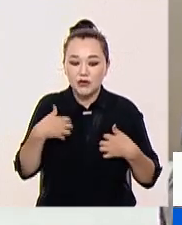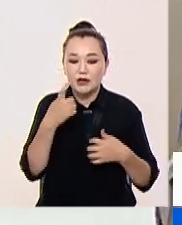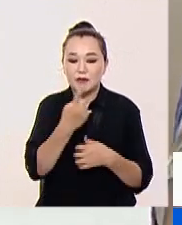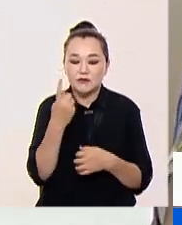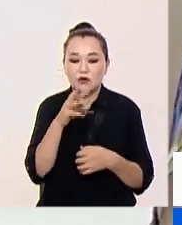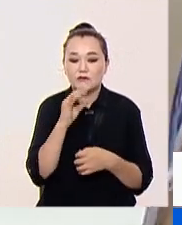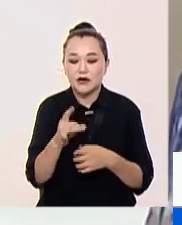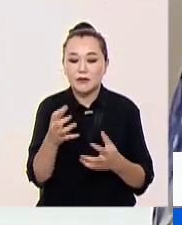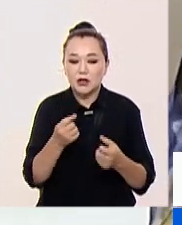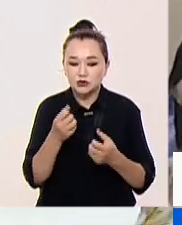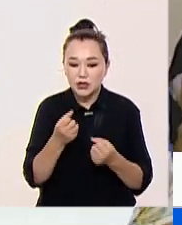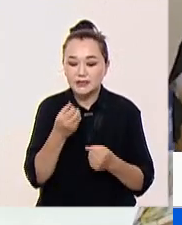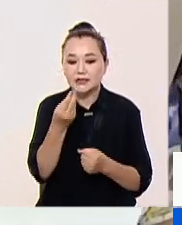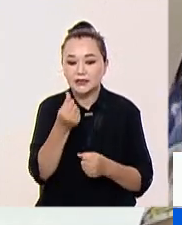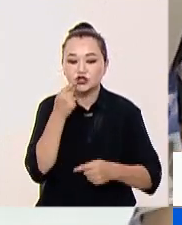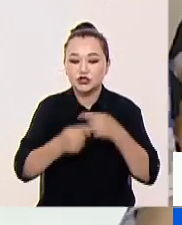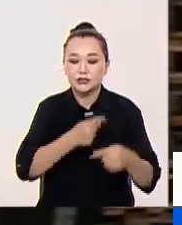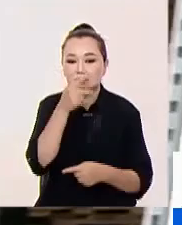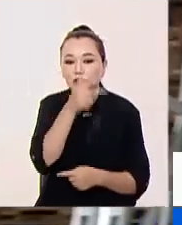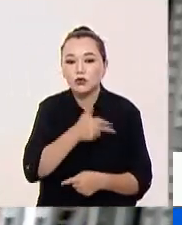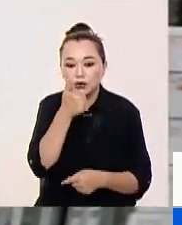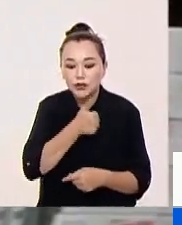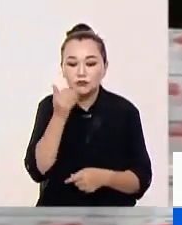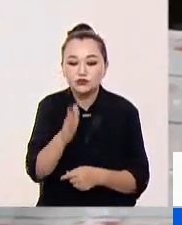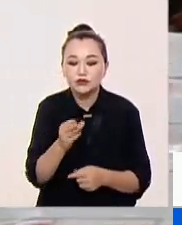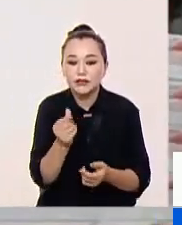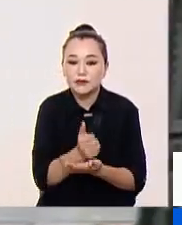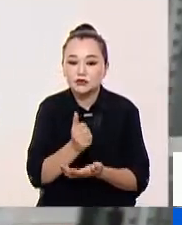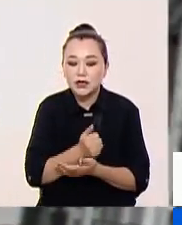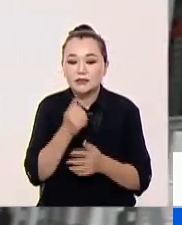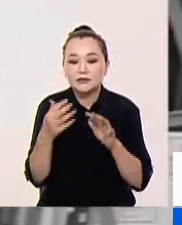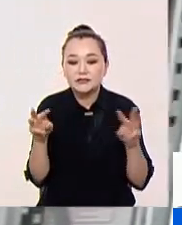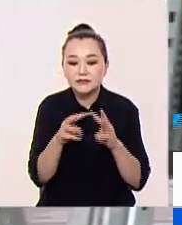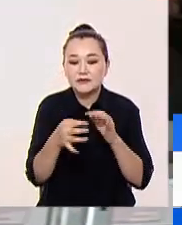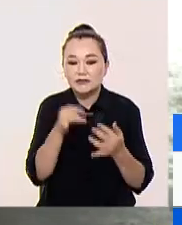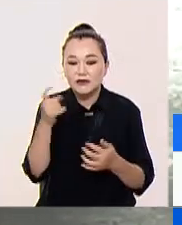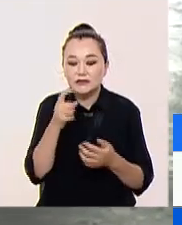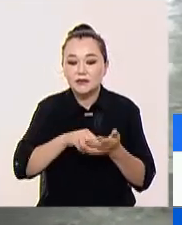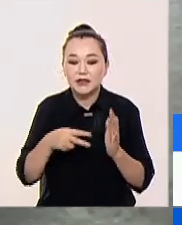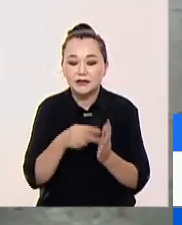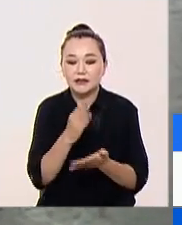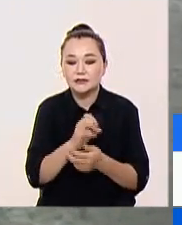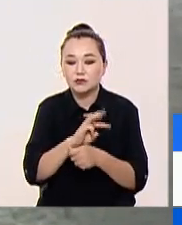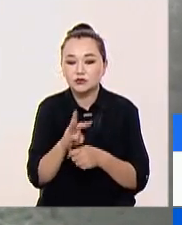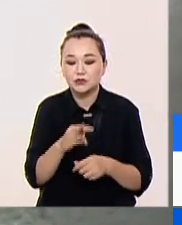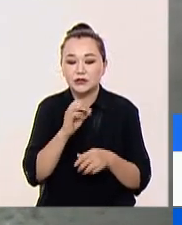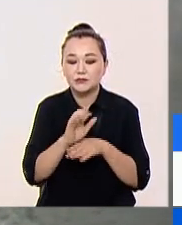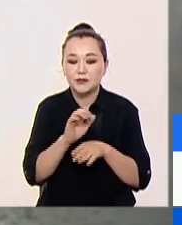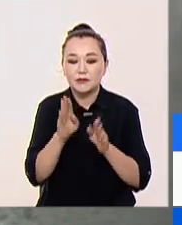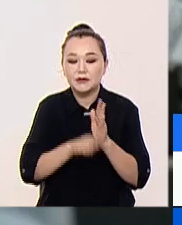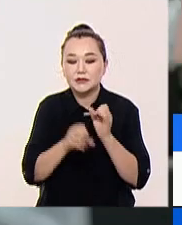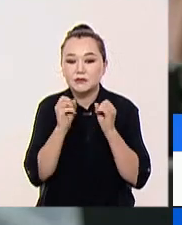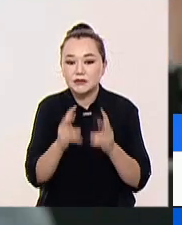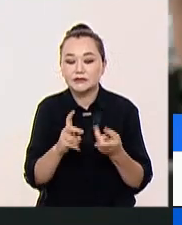товарная продукция получается 3 через три года в министерстве сельского хозяйства разработан план обеспечения продовольственной безопасности